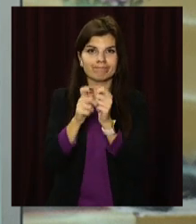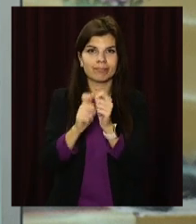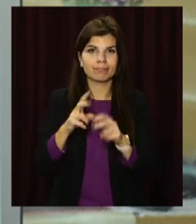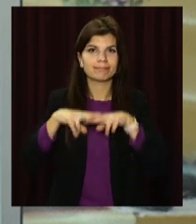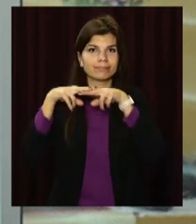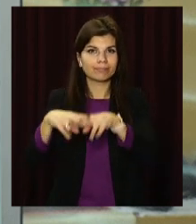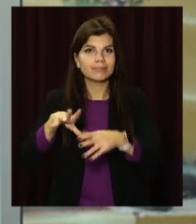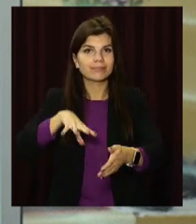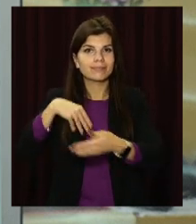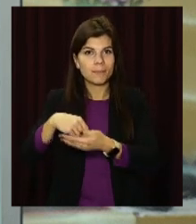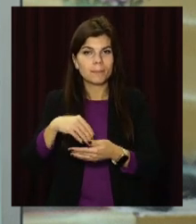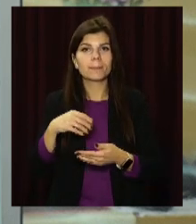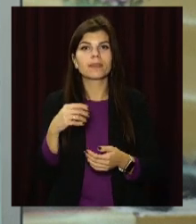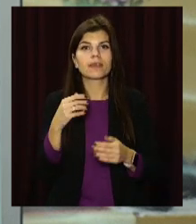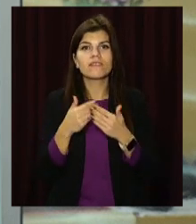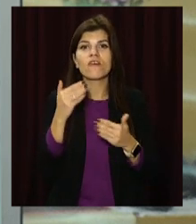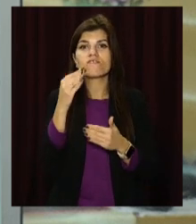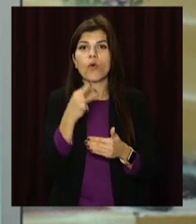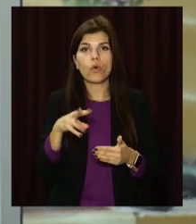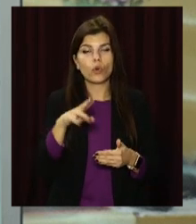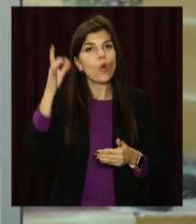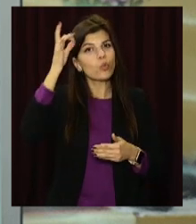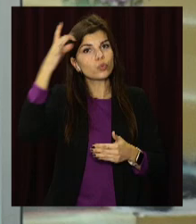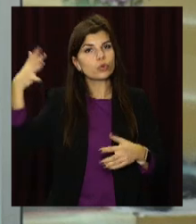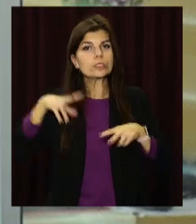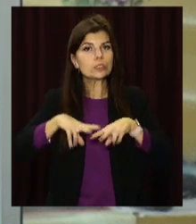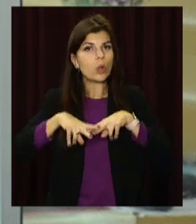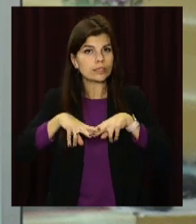учні отримають співфінансування від фонду «Культурна столиця».